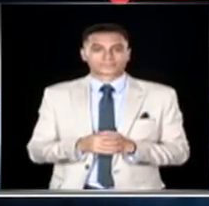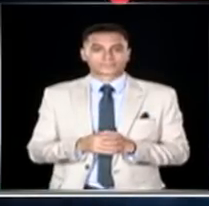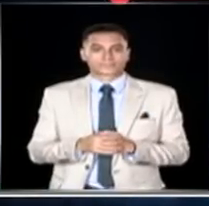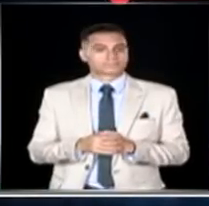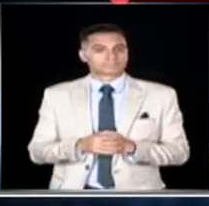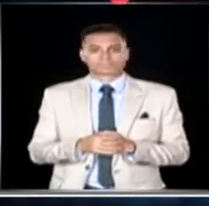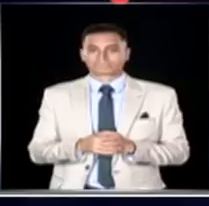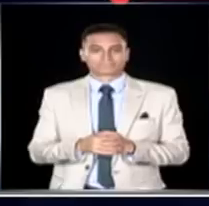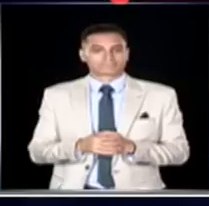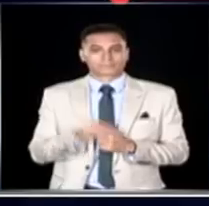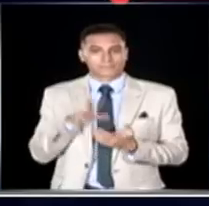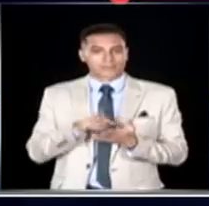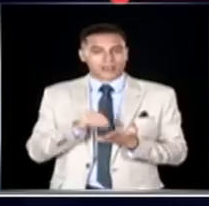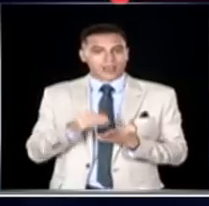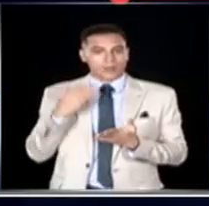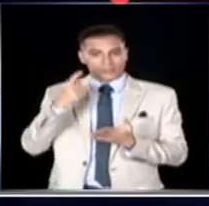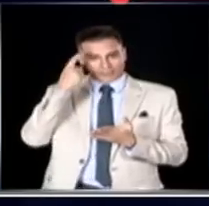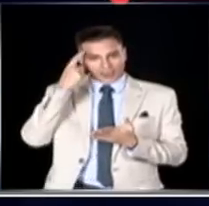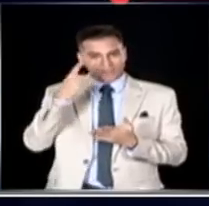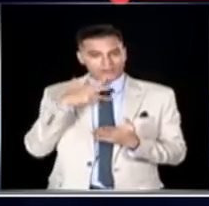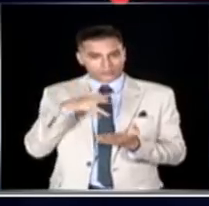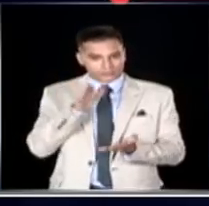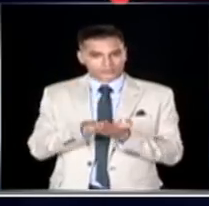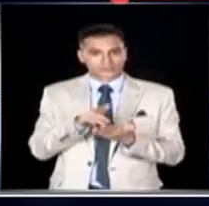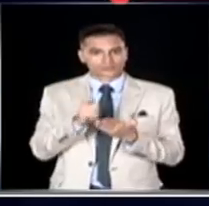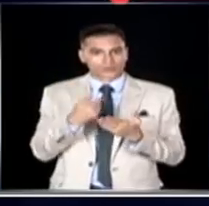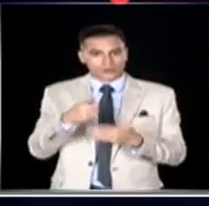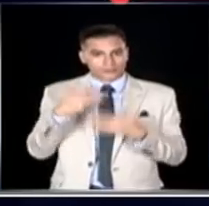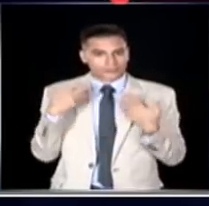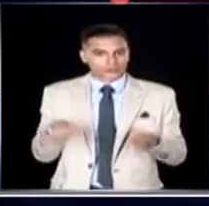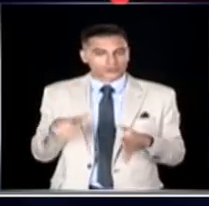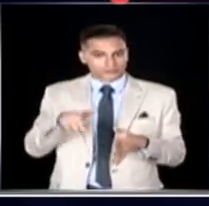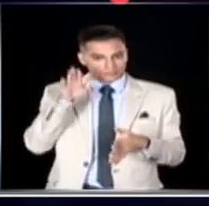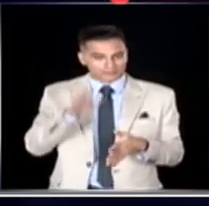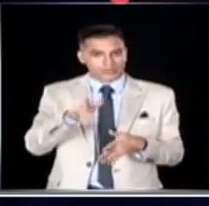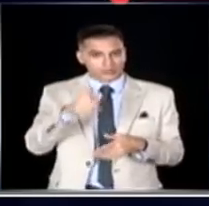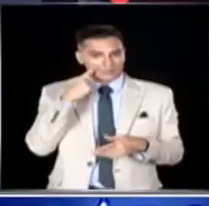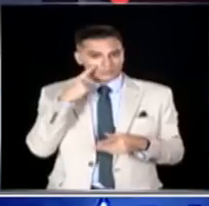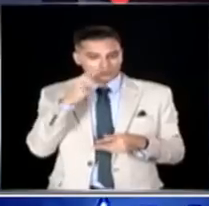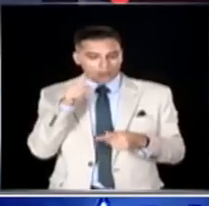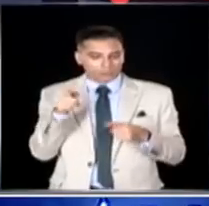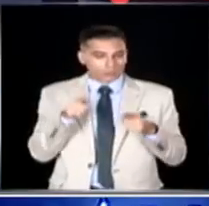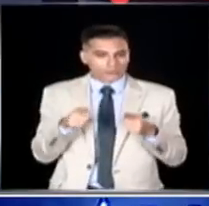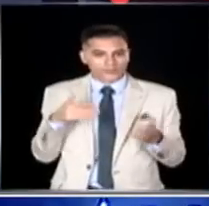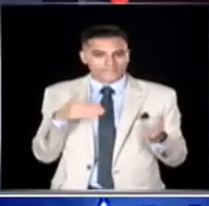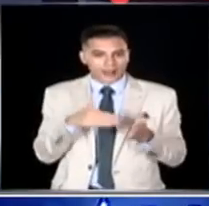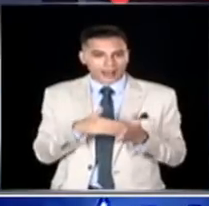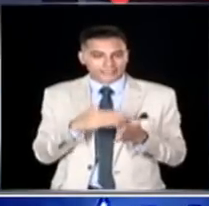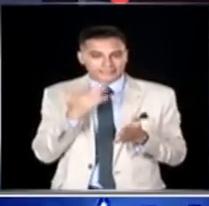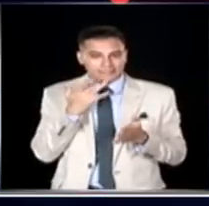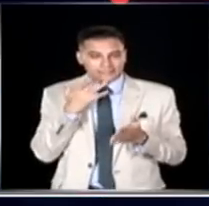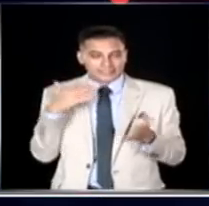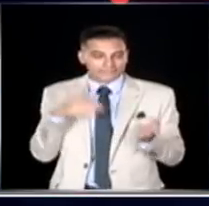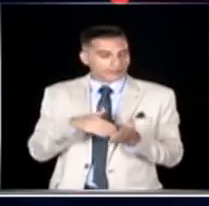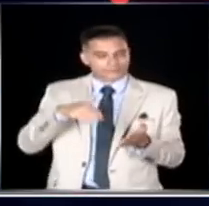انت من الاول وانت عايز تاخد الريسك، انا عارف ما قدرتش يعني، فضلت باصص للكاونتر مش عارف تعمل ايه.